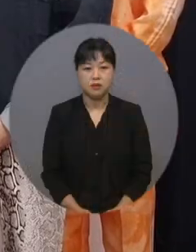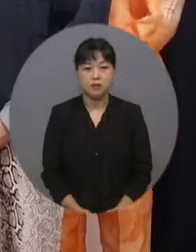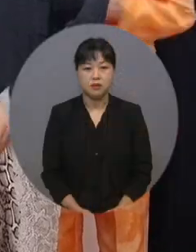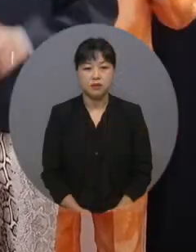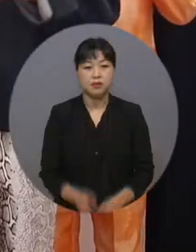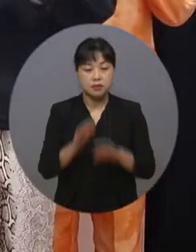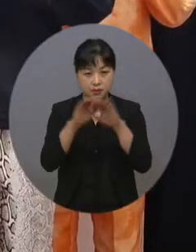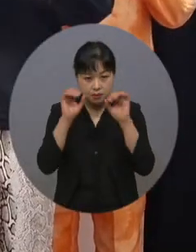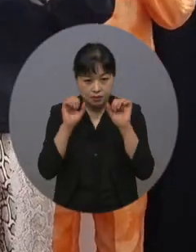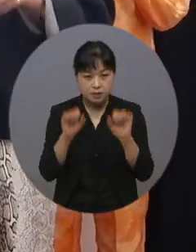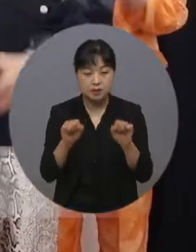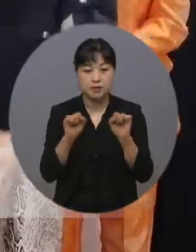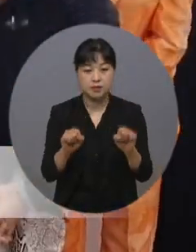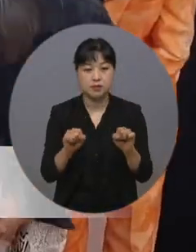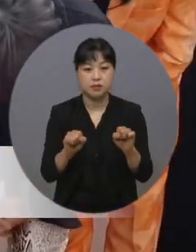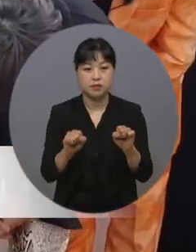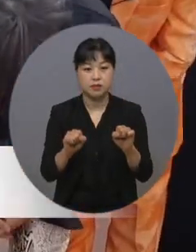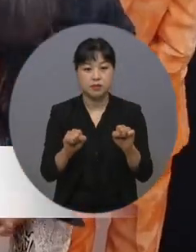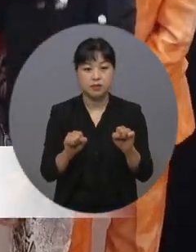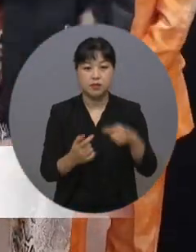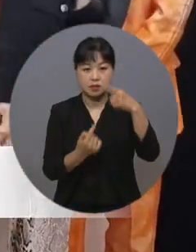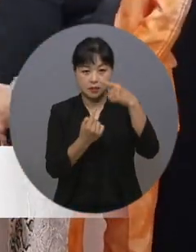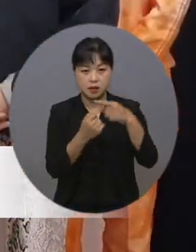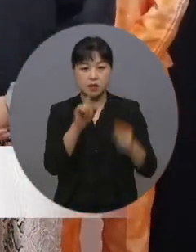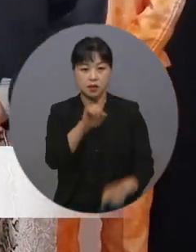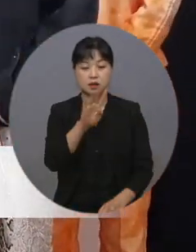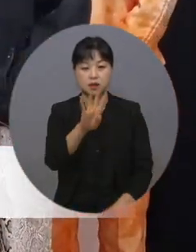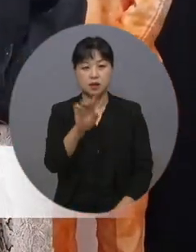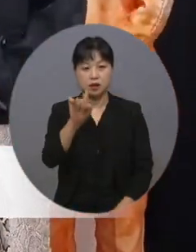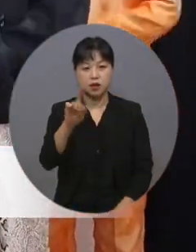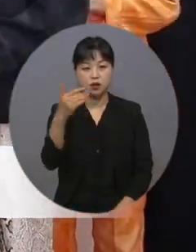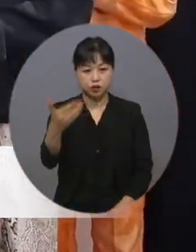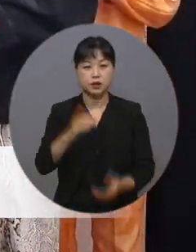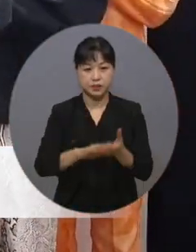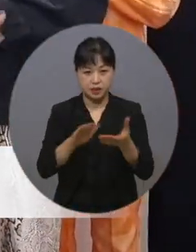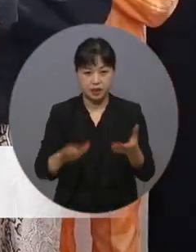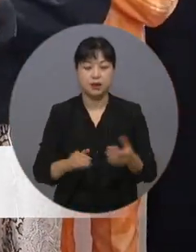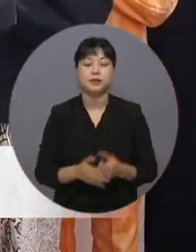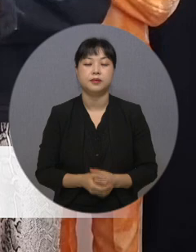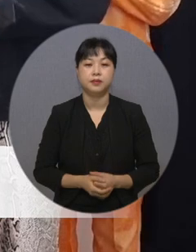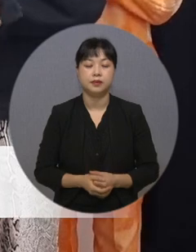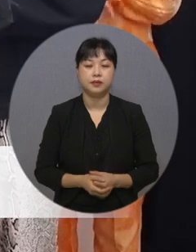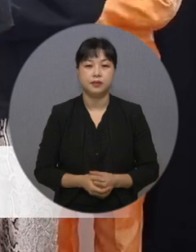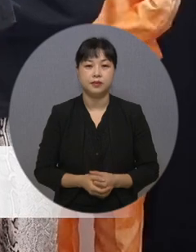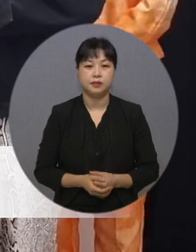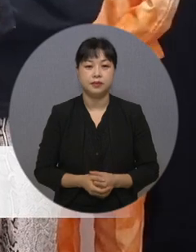있습니다. 둘, 셋. 라이벌 서필 안녕하십니까, 트위셉입니다.